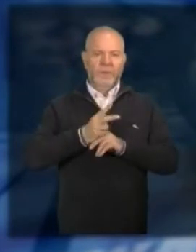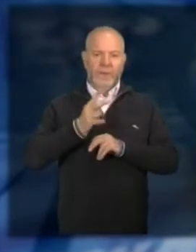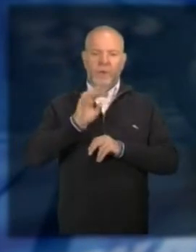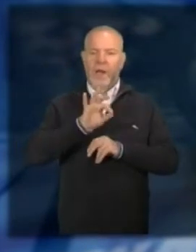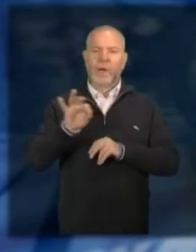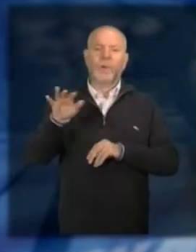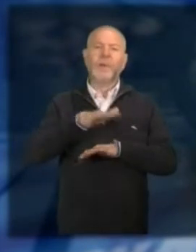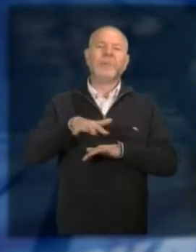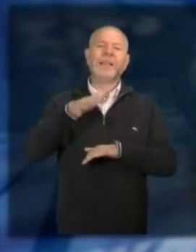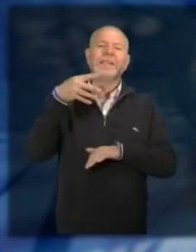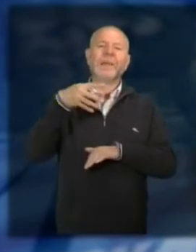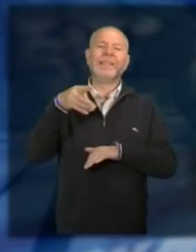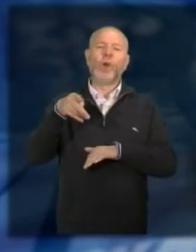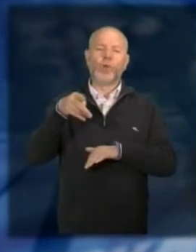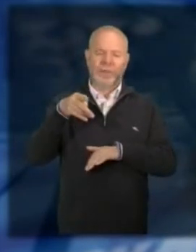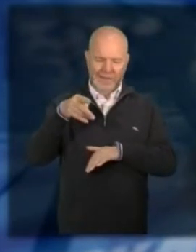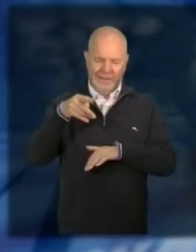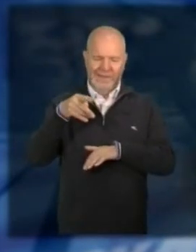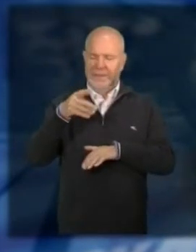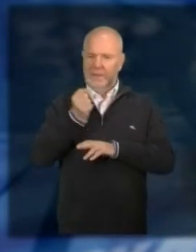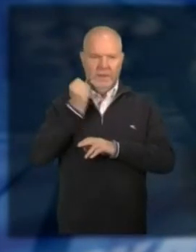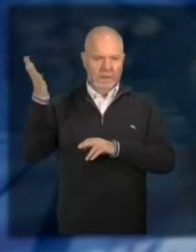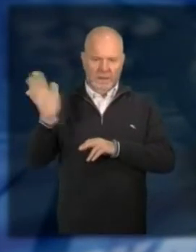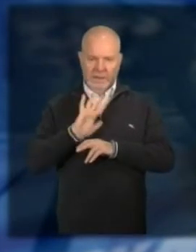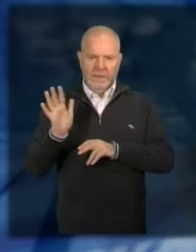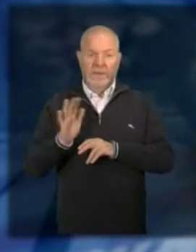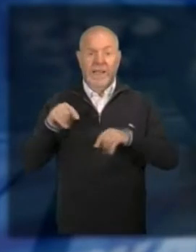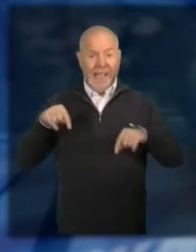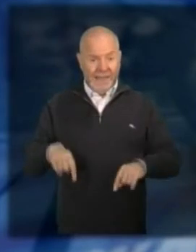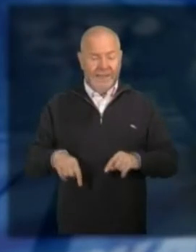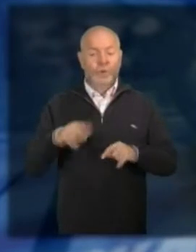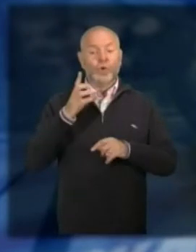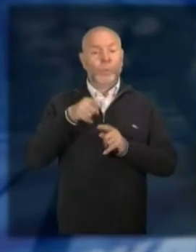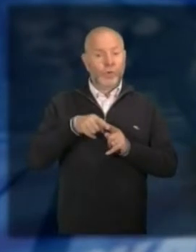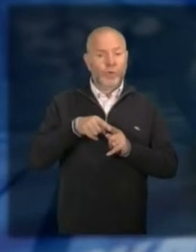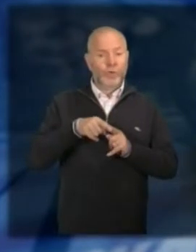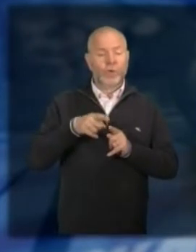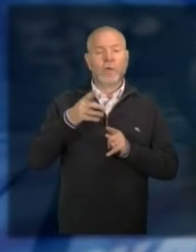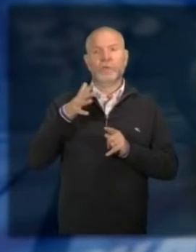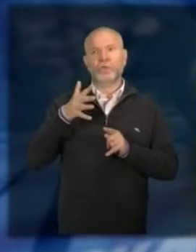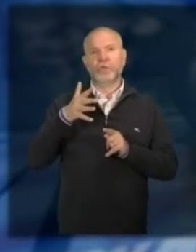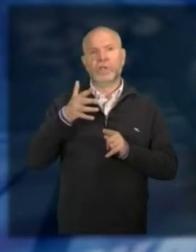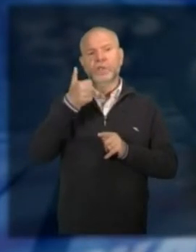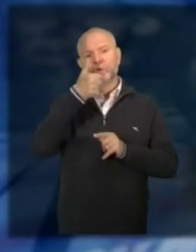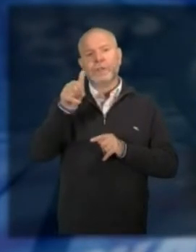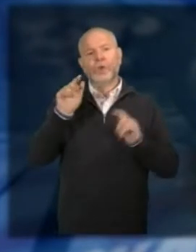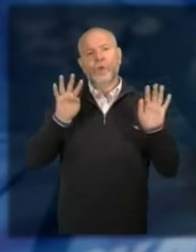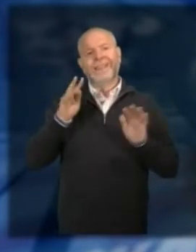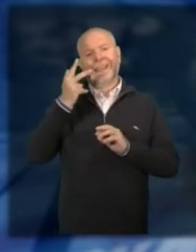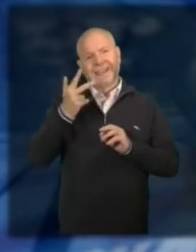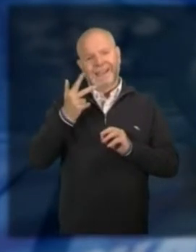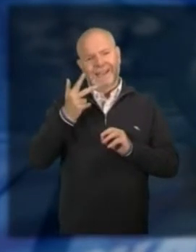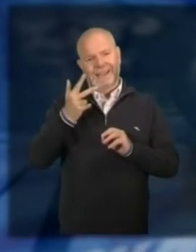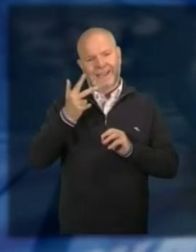alloggi di Piazza Matteotti. Al momento in Ossola, oltre a Domodossola, ci sono in tutto 193 richiedenti